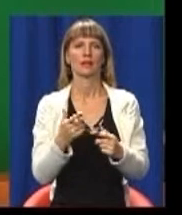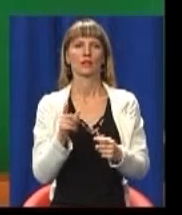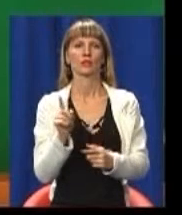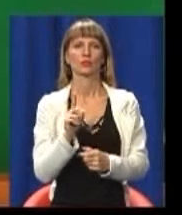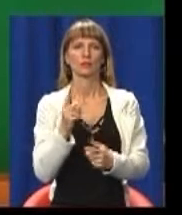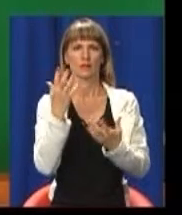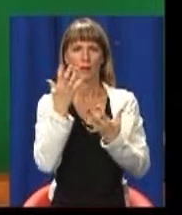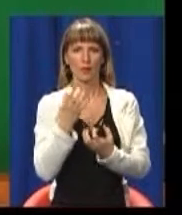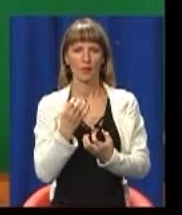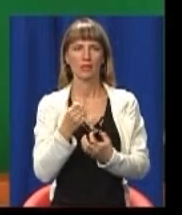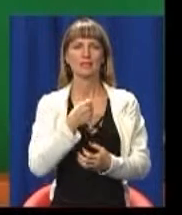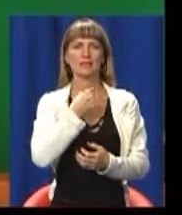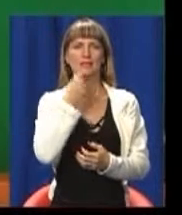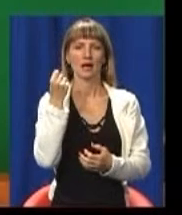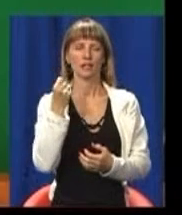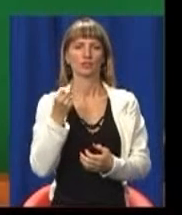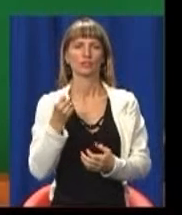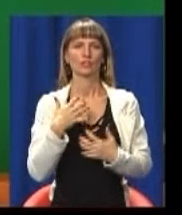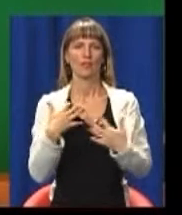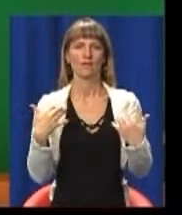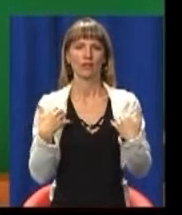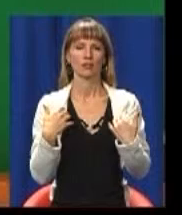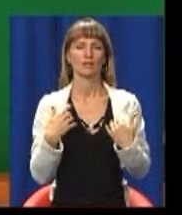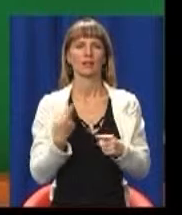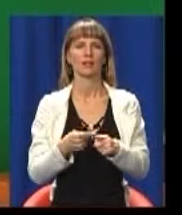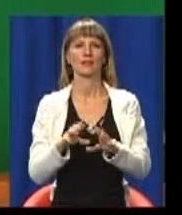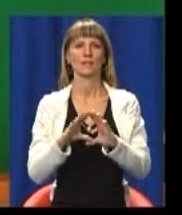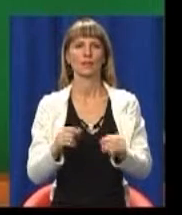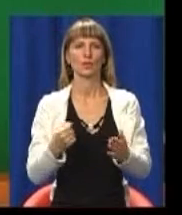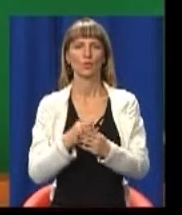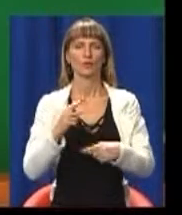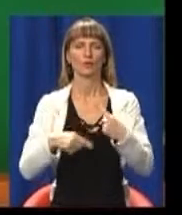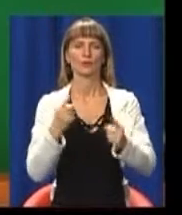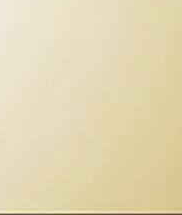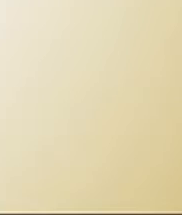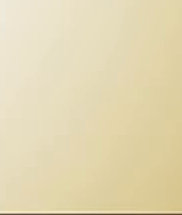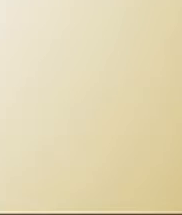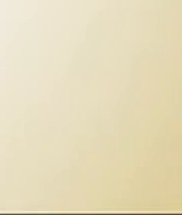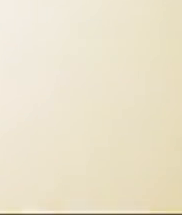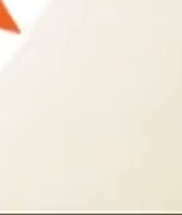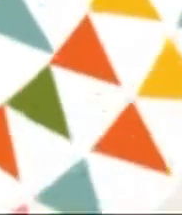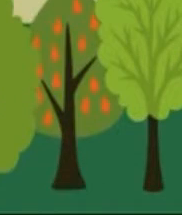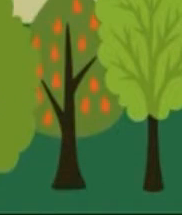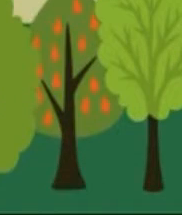він темніший, тим старша тварина. Ну ось на сьогодні і все. До наступних зустрічей. Бувайте!